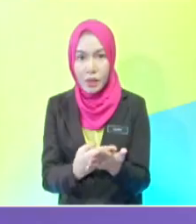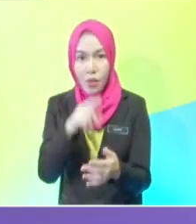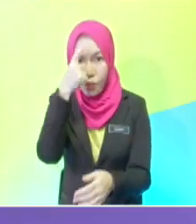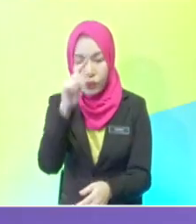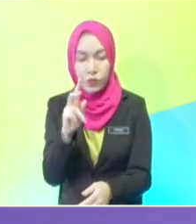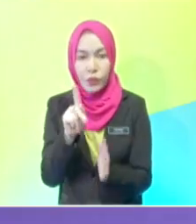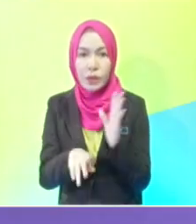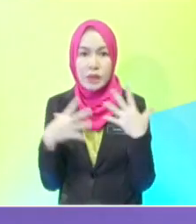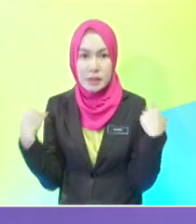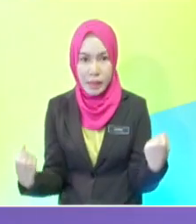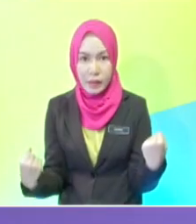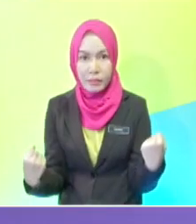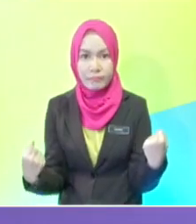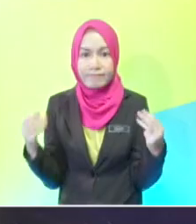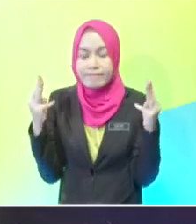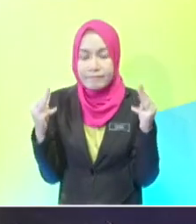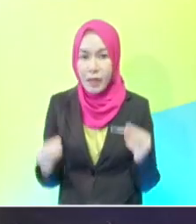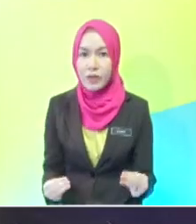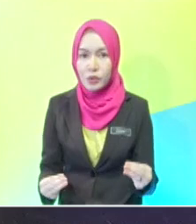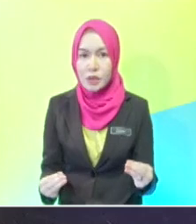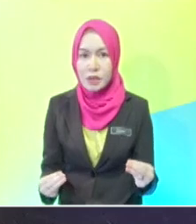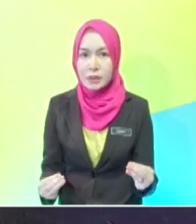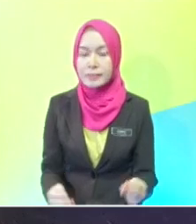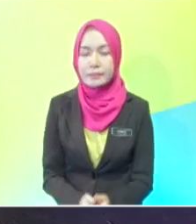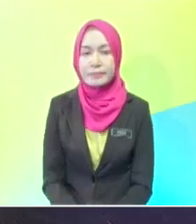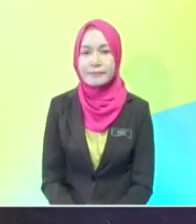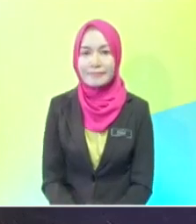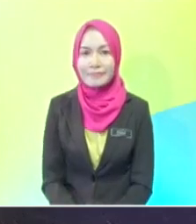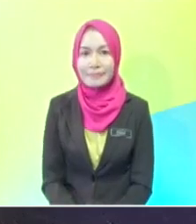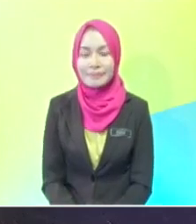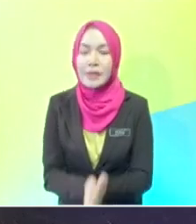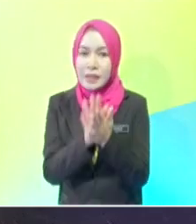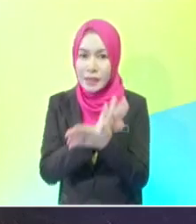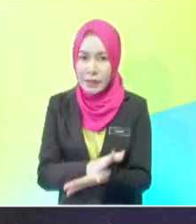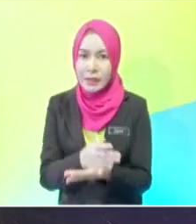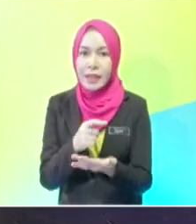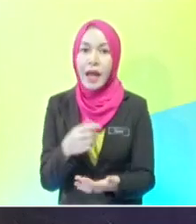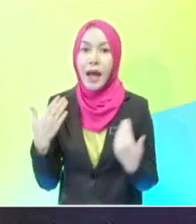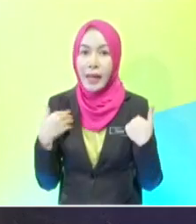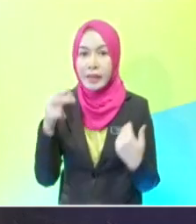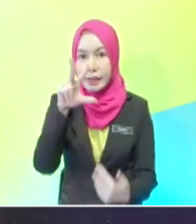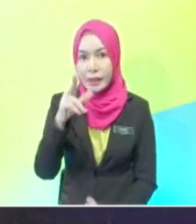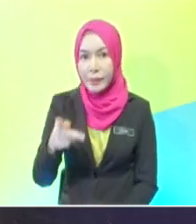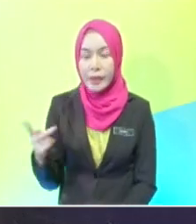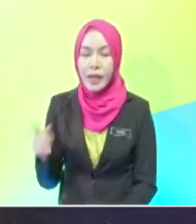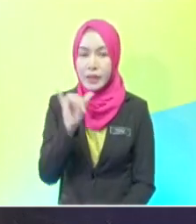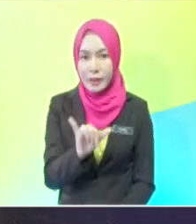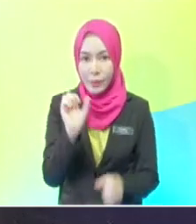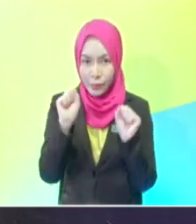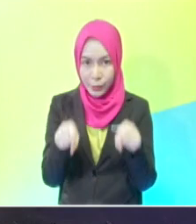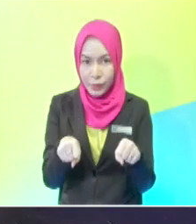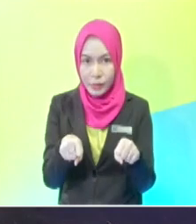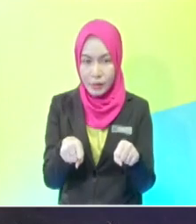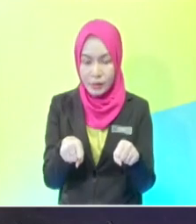Oke ini adalah berkaitan dengan insulin coba tadi kita tahu ada tiga perkara yang melalui JNE